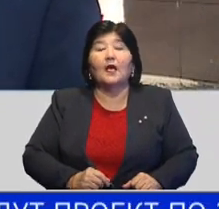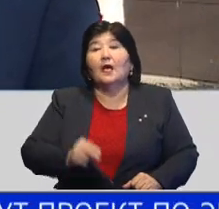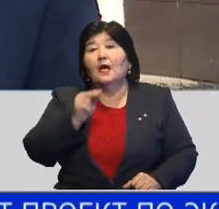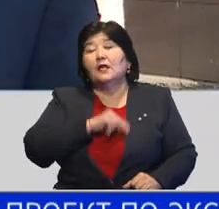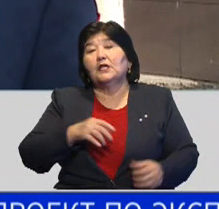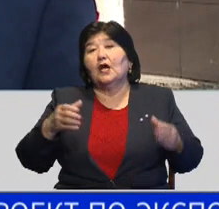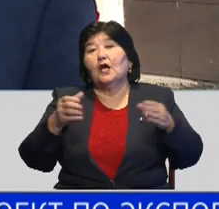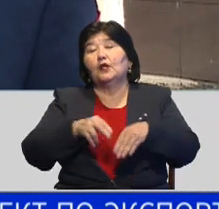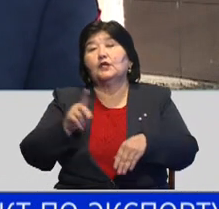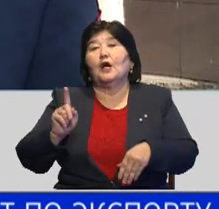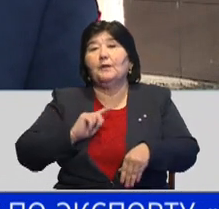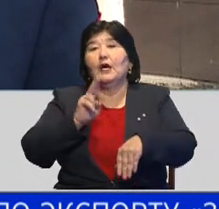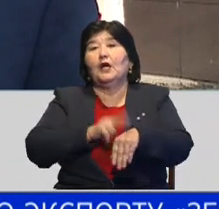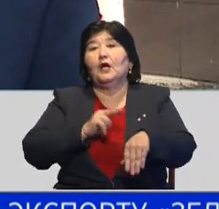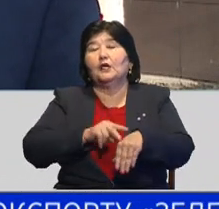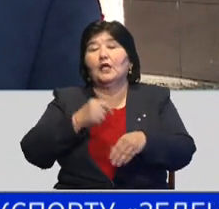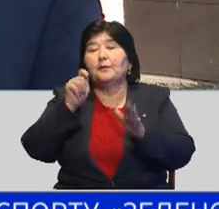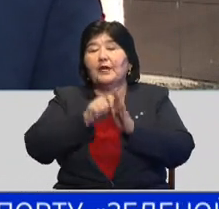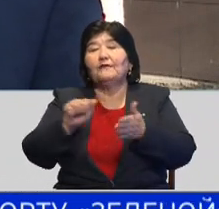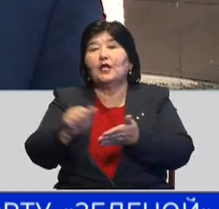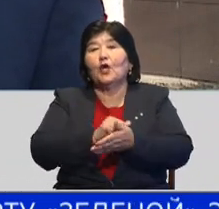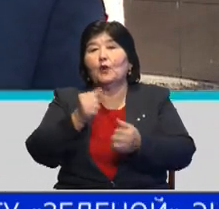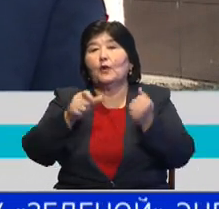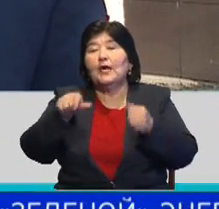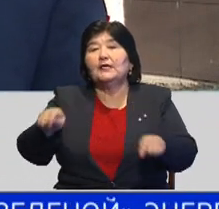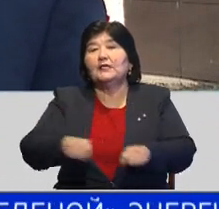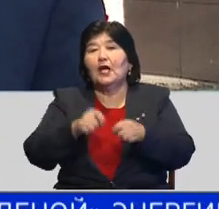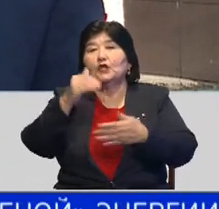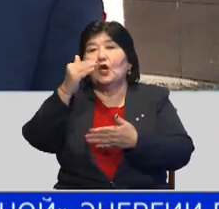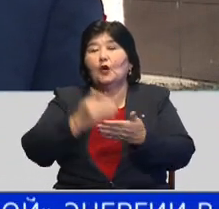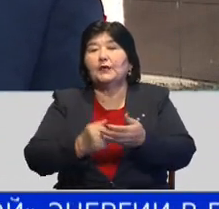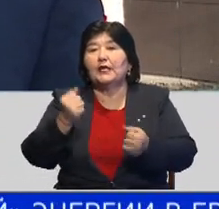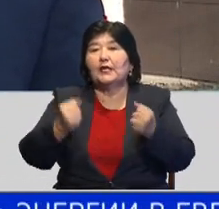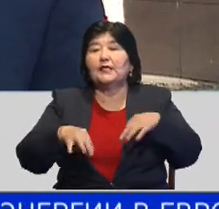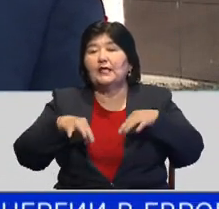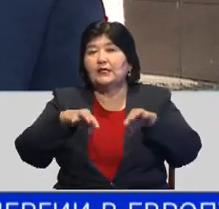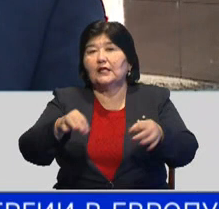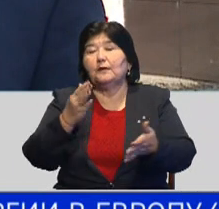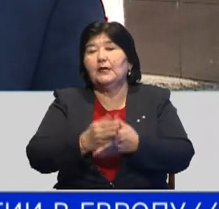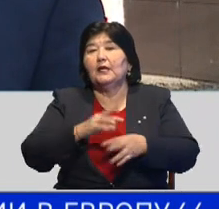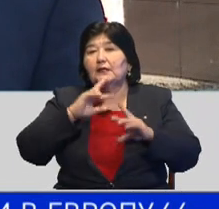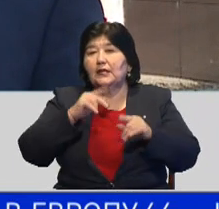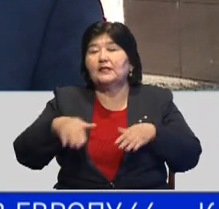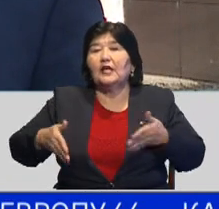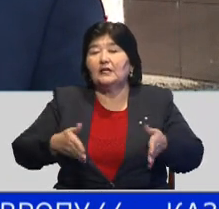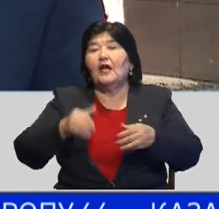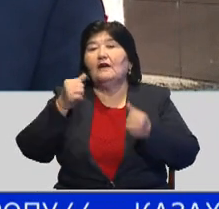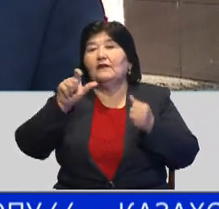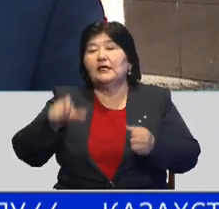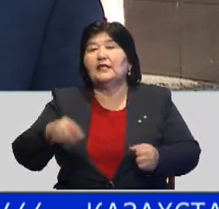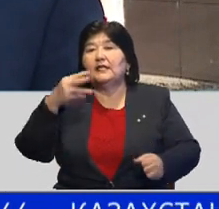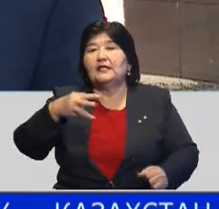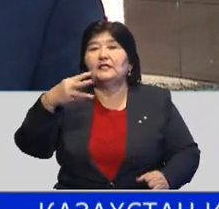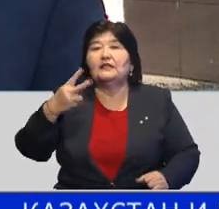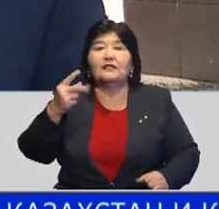Сотрудники батальона патрульной полиции ГУП проверили документы водителей. За нарушение правил эксплуатации транспортных средств и правил дорожного движения водителям 30